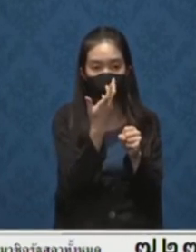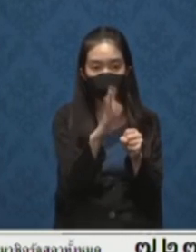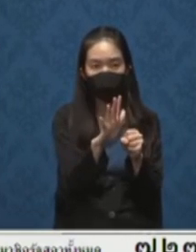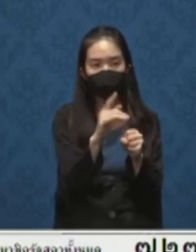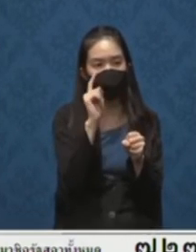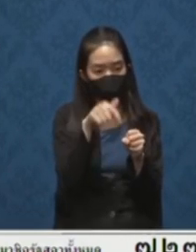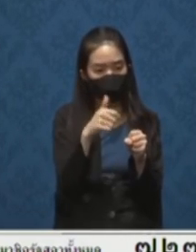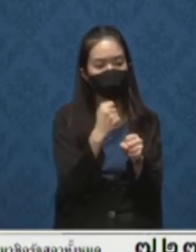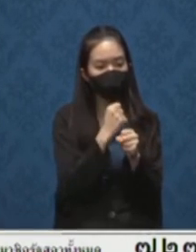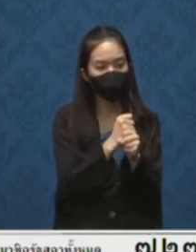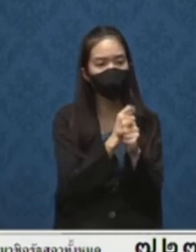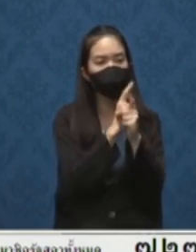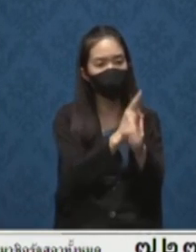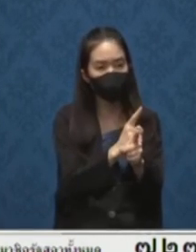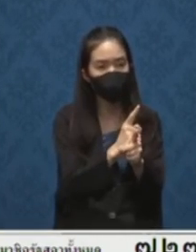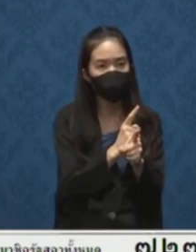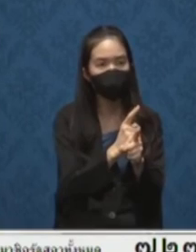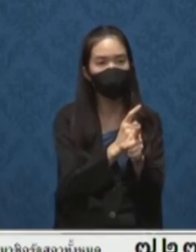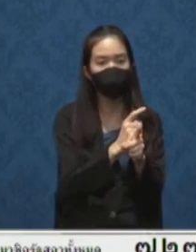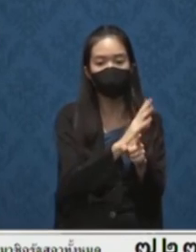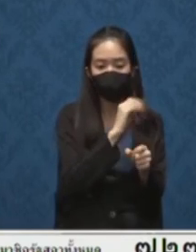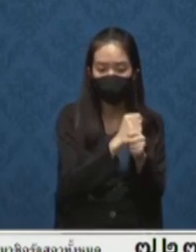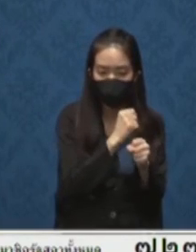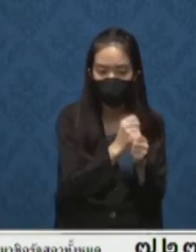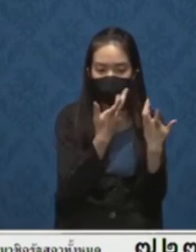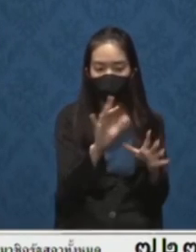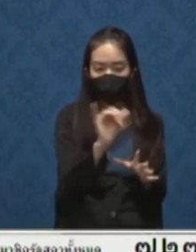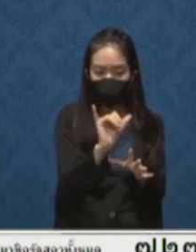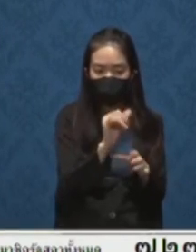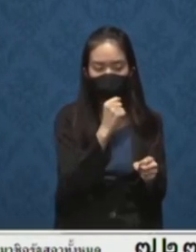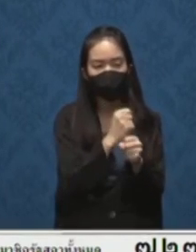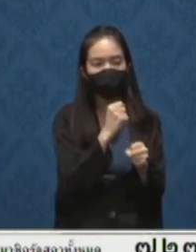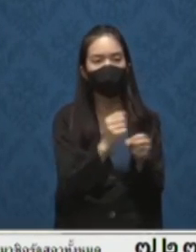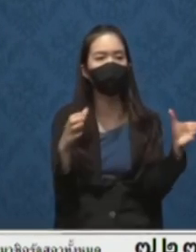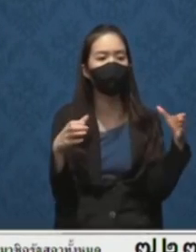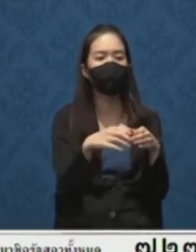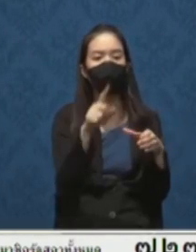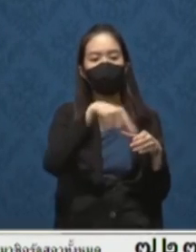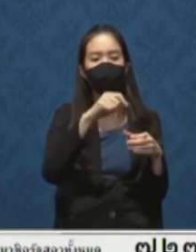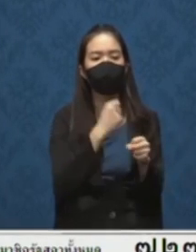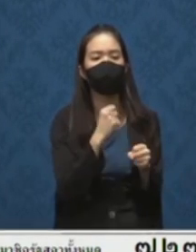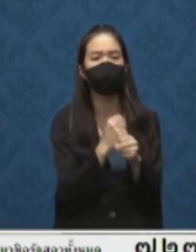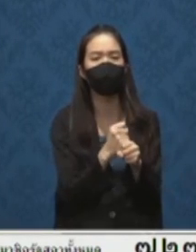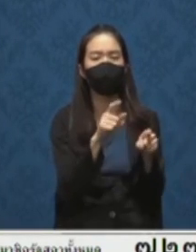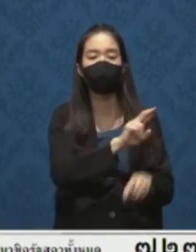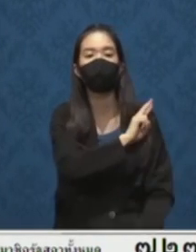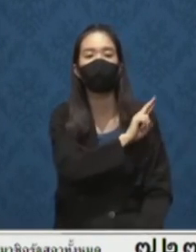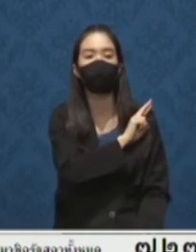ให้ เขา ติด ตามให เค เสน แนะให้ เขา เร่ง รัฐให้ เขา เป็ เสมือน องค รัก พิทธ การ ปัฏ รูประเทศ